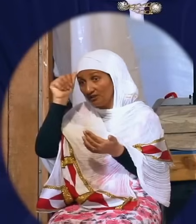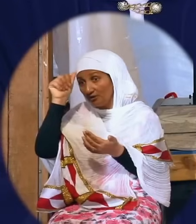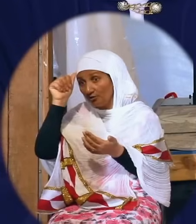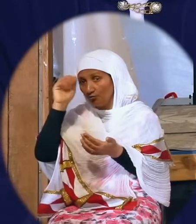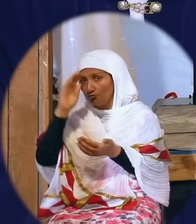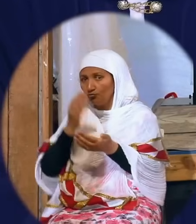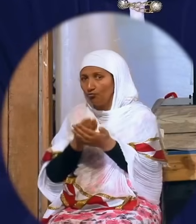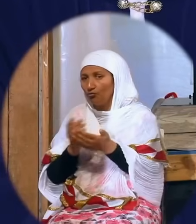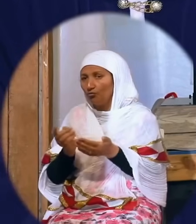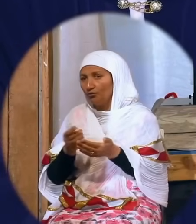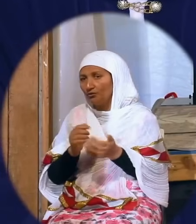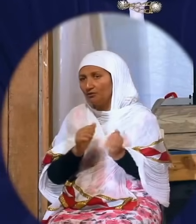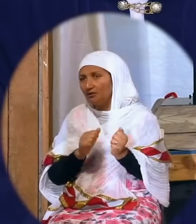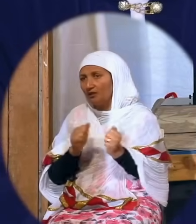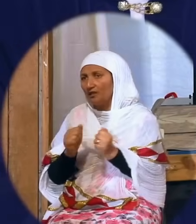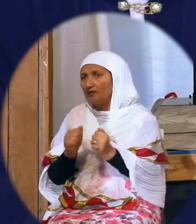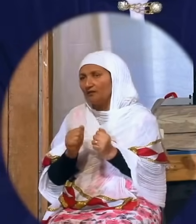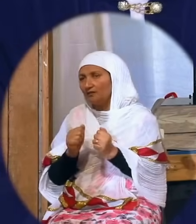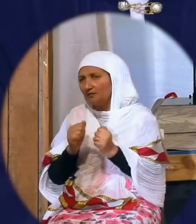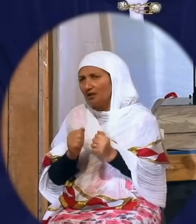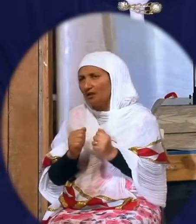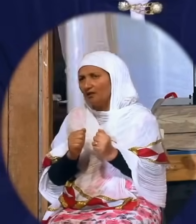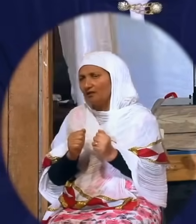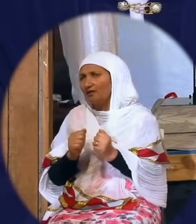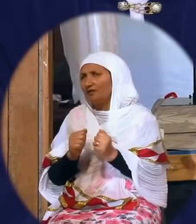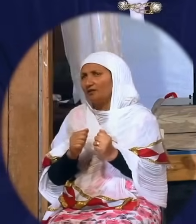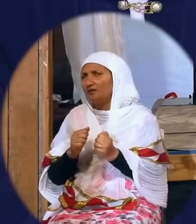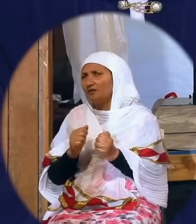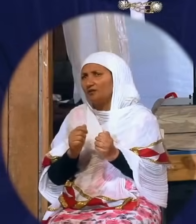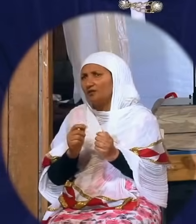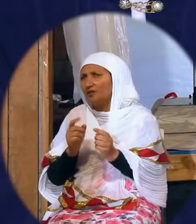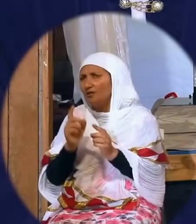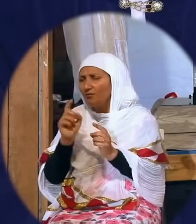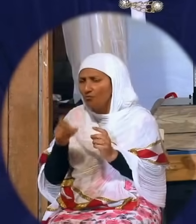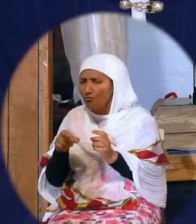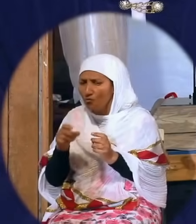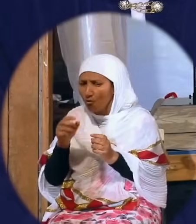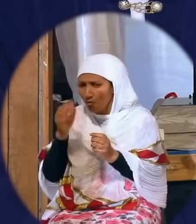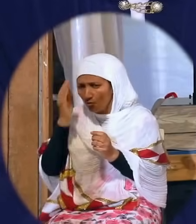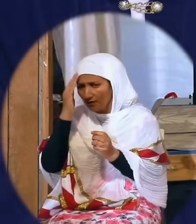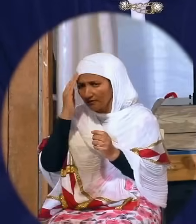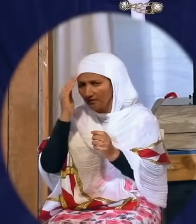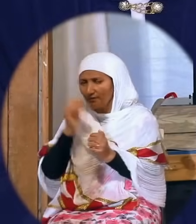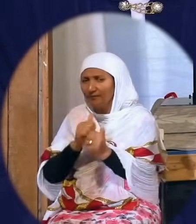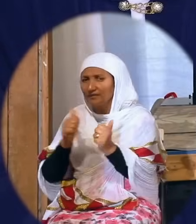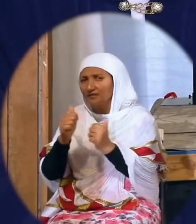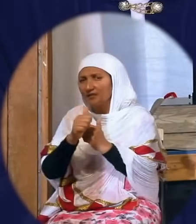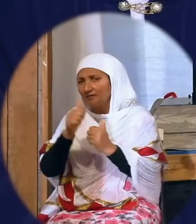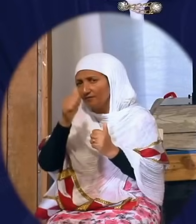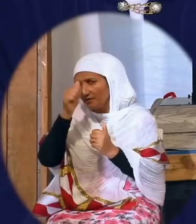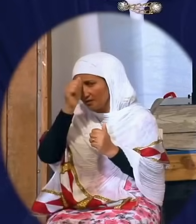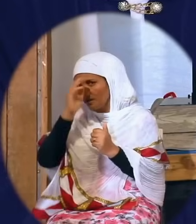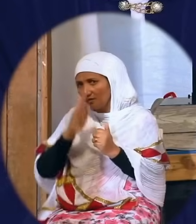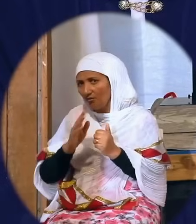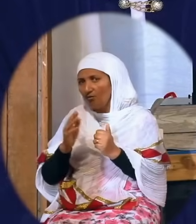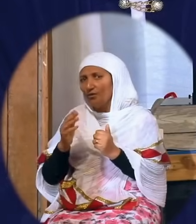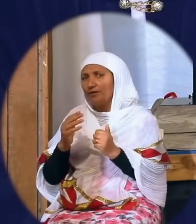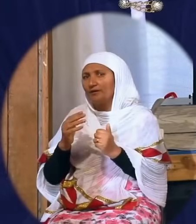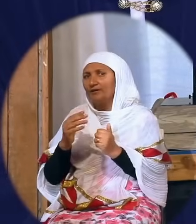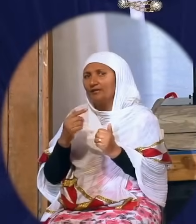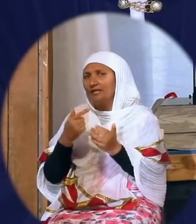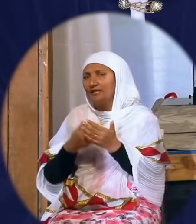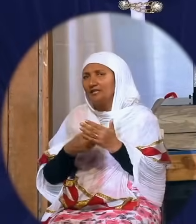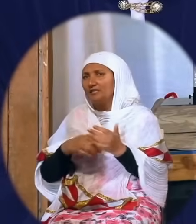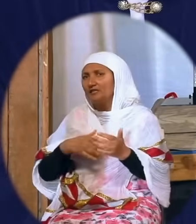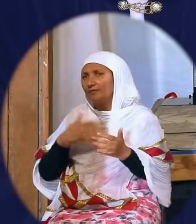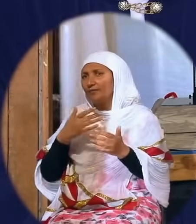በተለይ በተገቢው መንገድ ኮሙኒኬት ያረገ የመጣና ተገቢው ዕውቀት የሚያስተላልፍ ሰው ቀድመው እንደውም ከኛ ነው ማወቅ የሚፈልጉ ያንን ስሜት